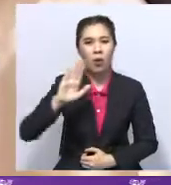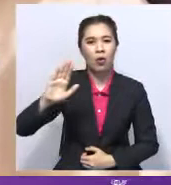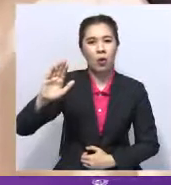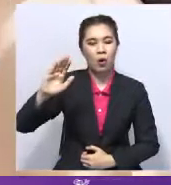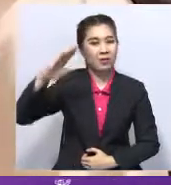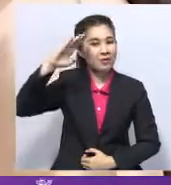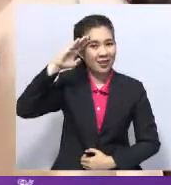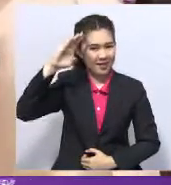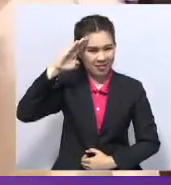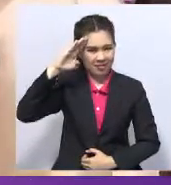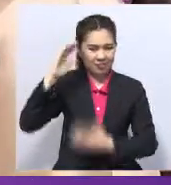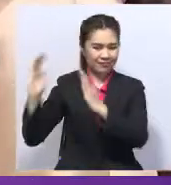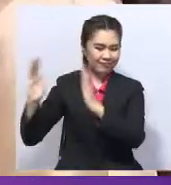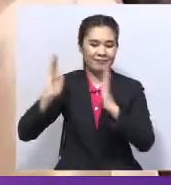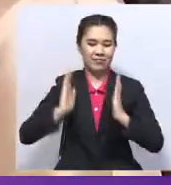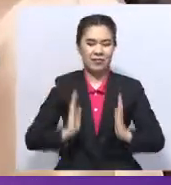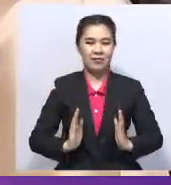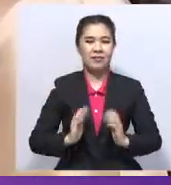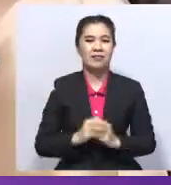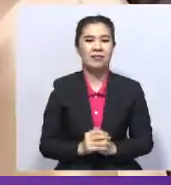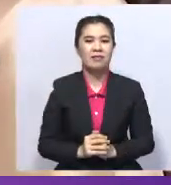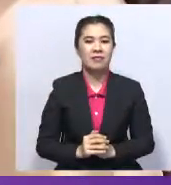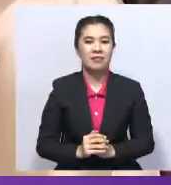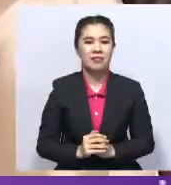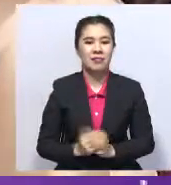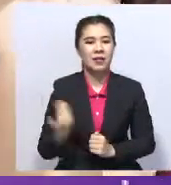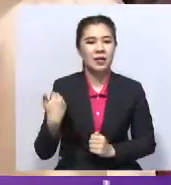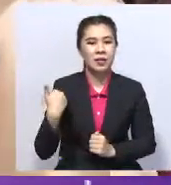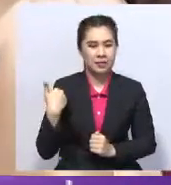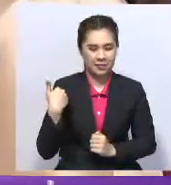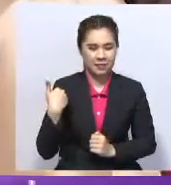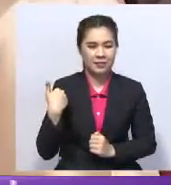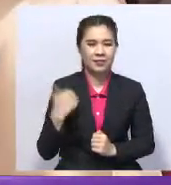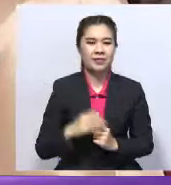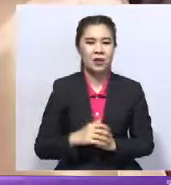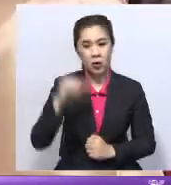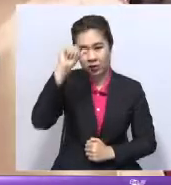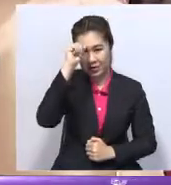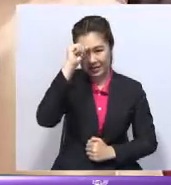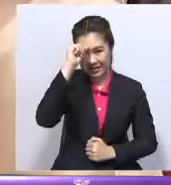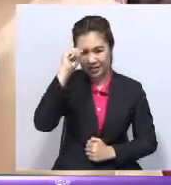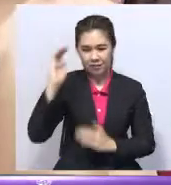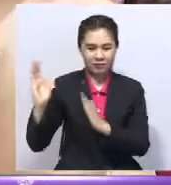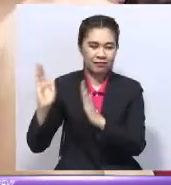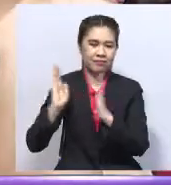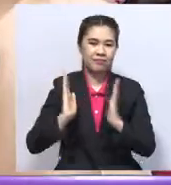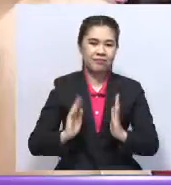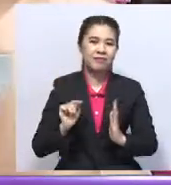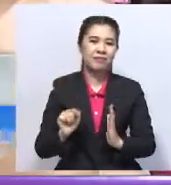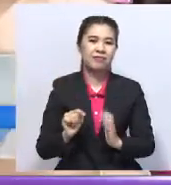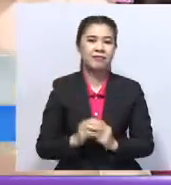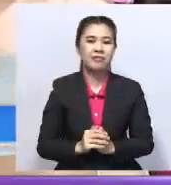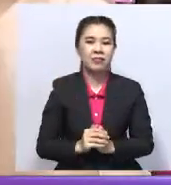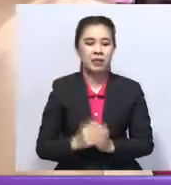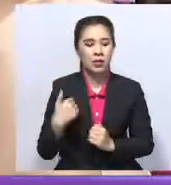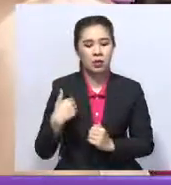ะครับซึ่งแต่เดิมเราเนี่ยเราได้จ้างแขกชาวอินเดียนะครับก็คือมาในการเป็นพลตระเวนในการตรวจตาหมู่บ้